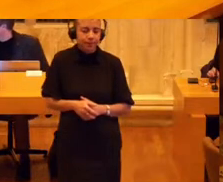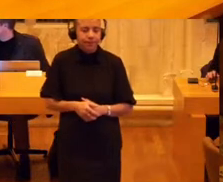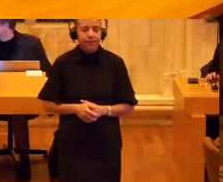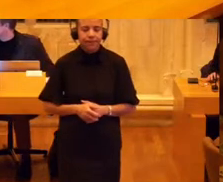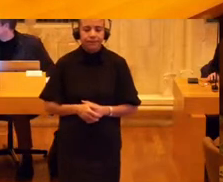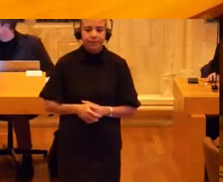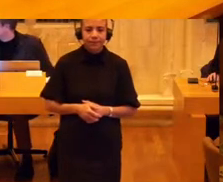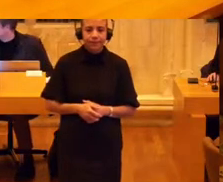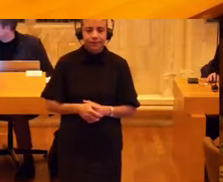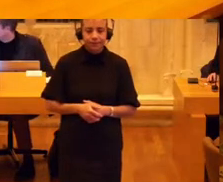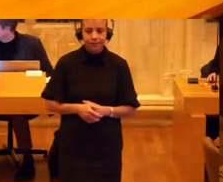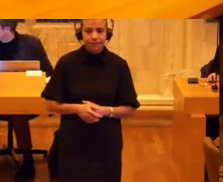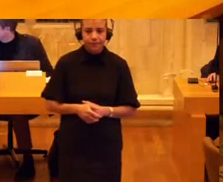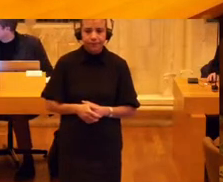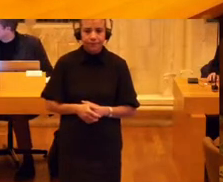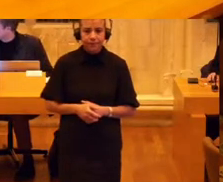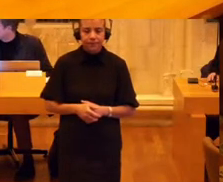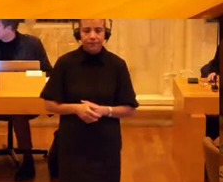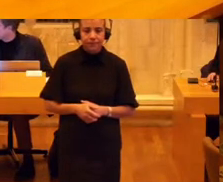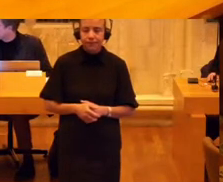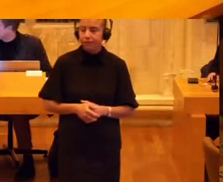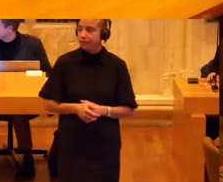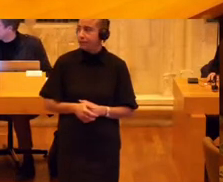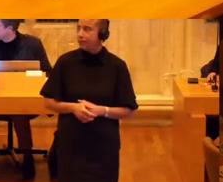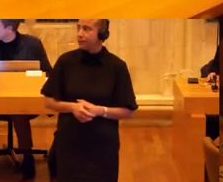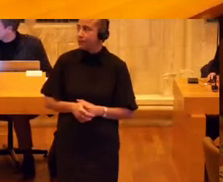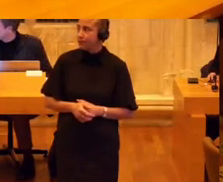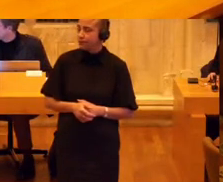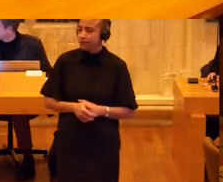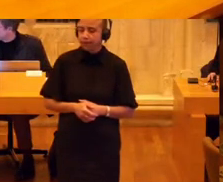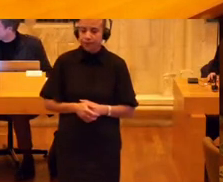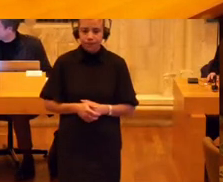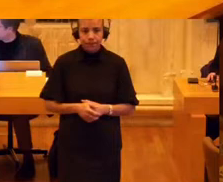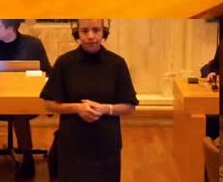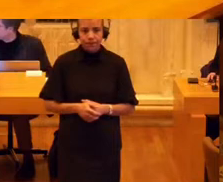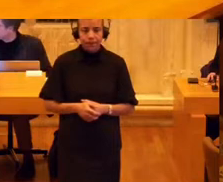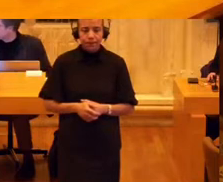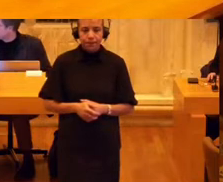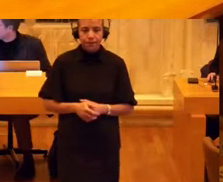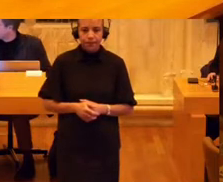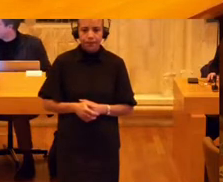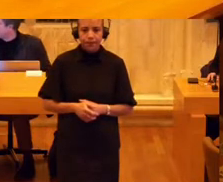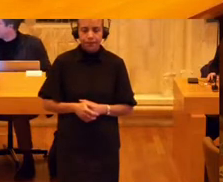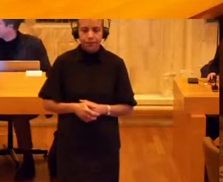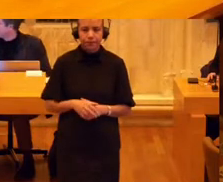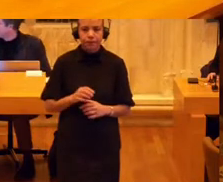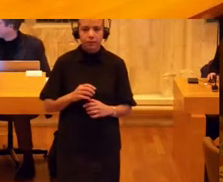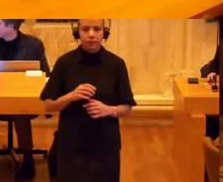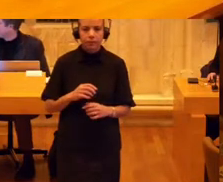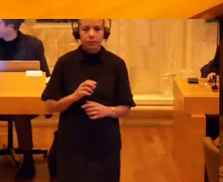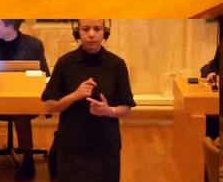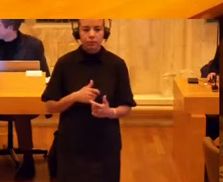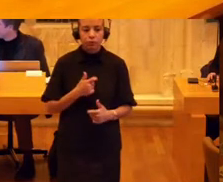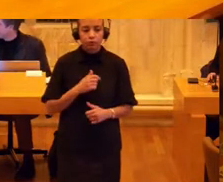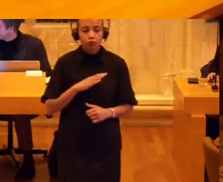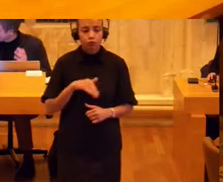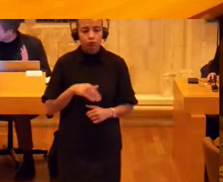Vous Oui, on va prendre les dernières